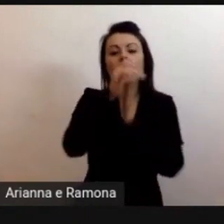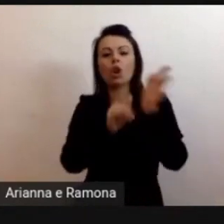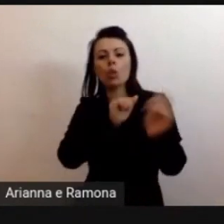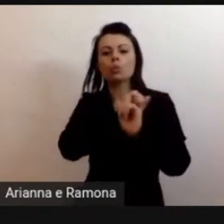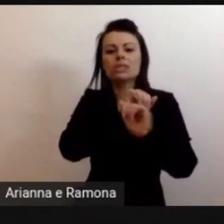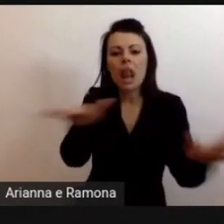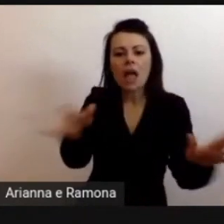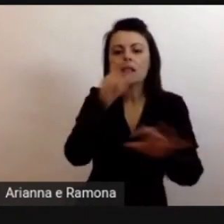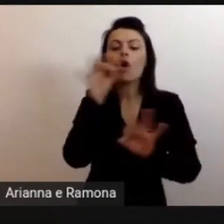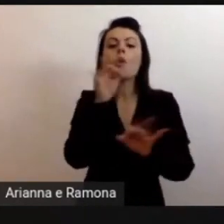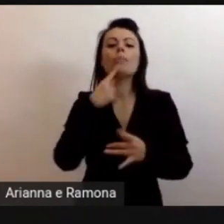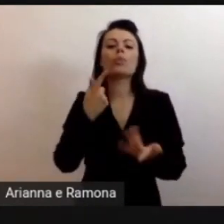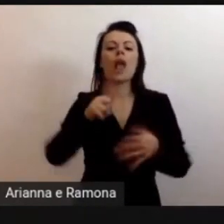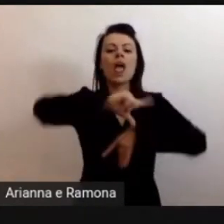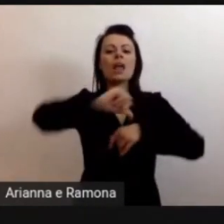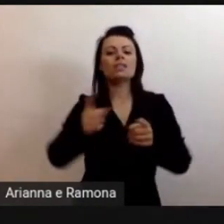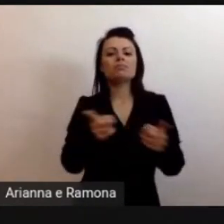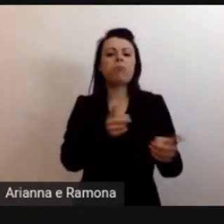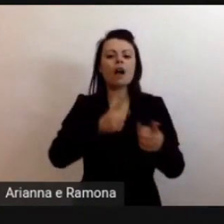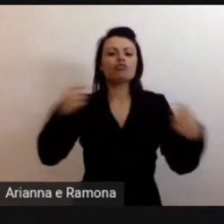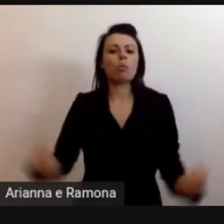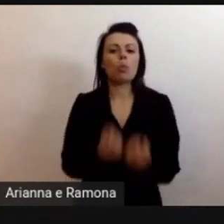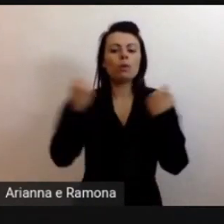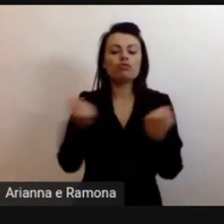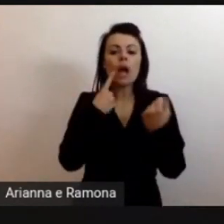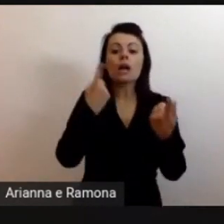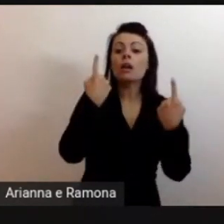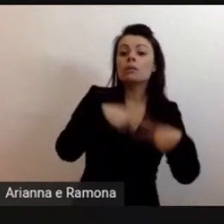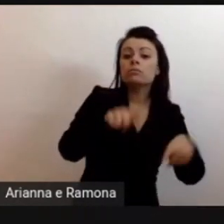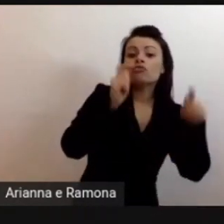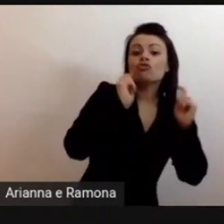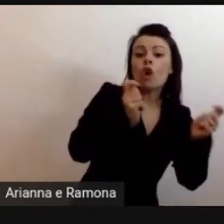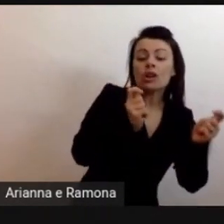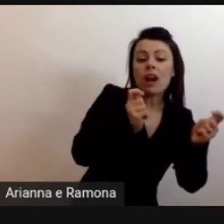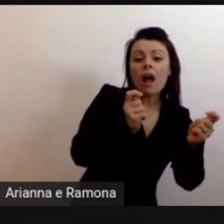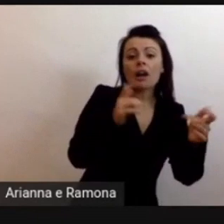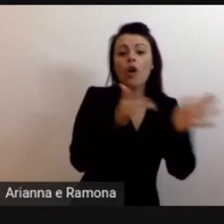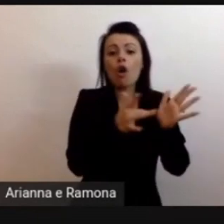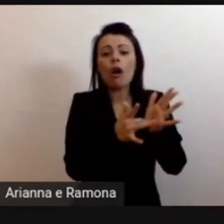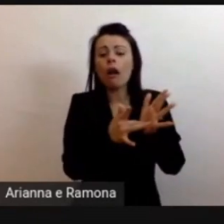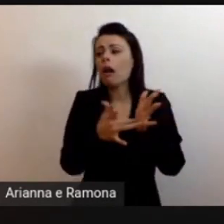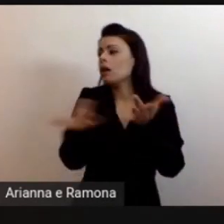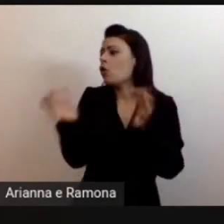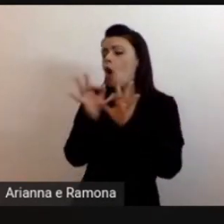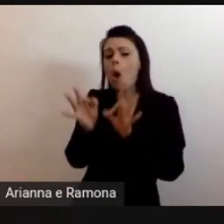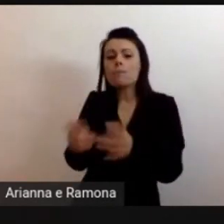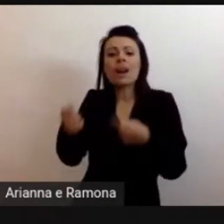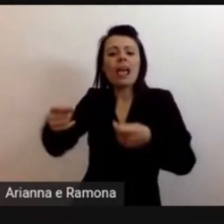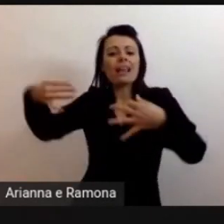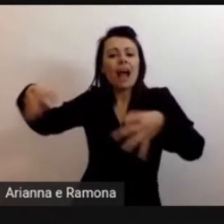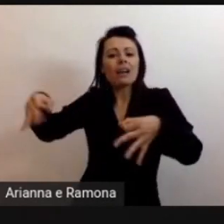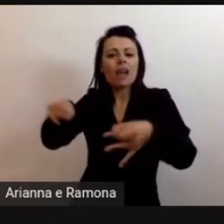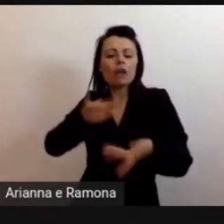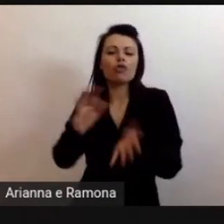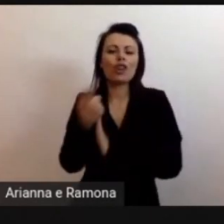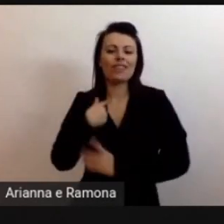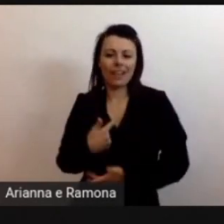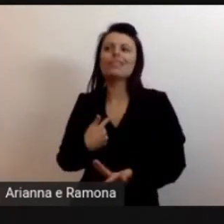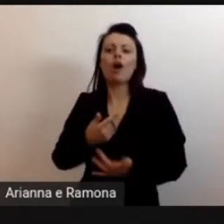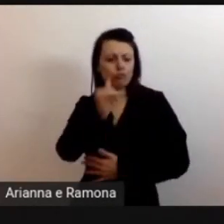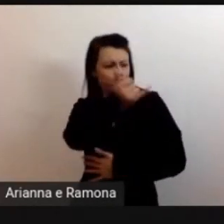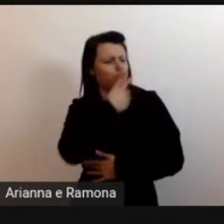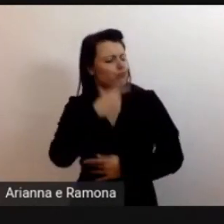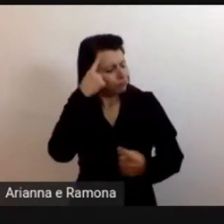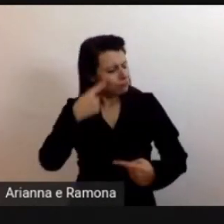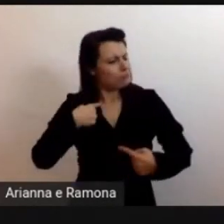lecita hryo e la testata online cartacea mi fa l'articolo oppure paradossalmente anche l'opposto ovvero